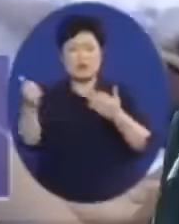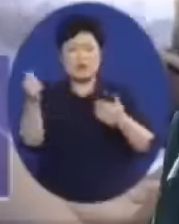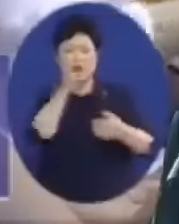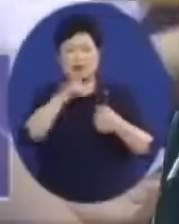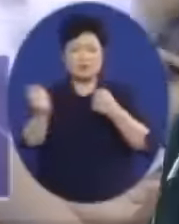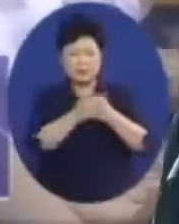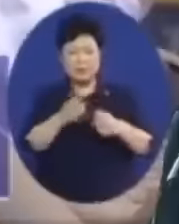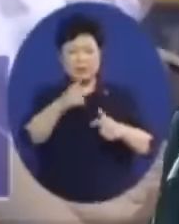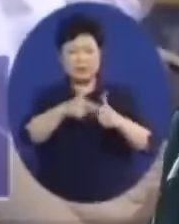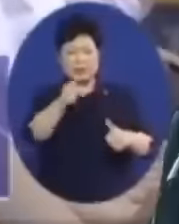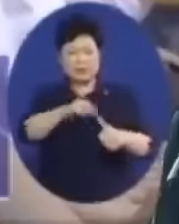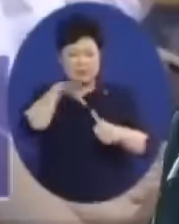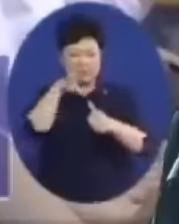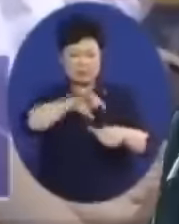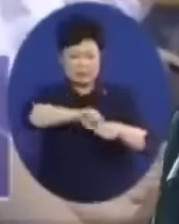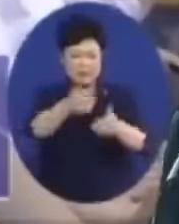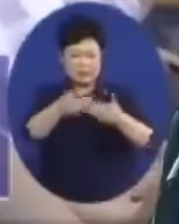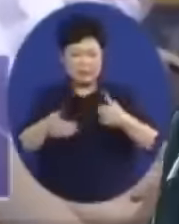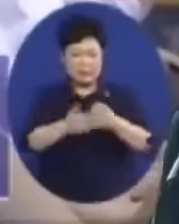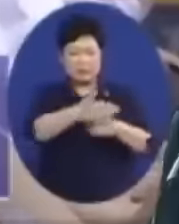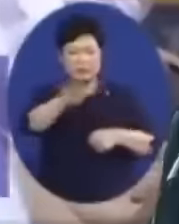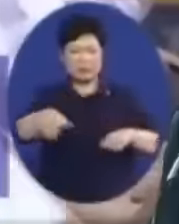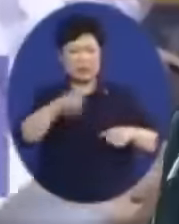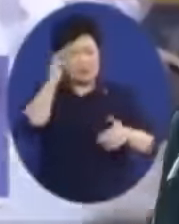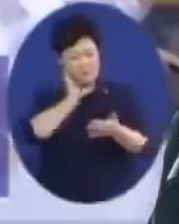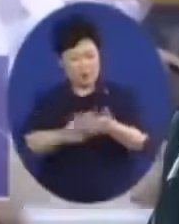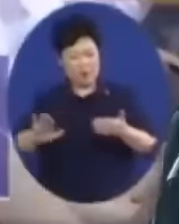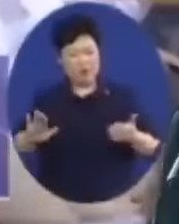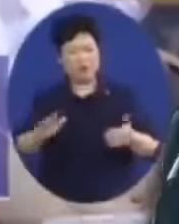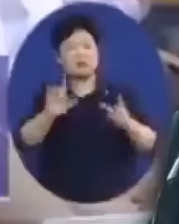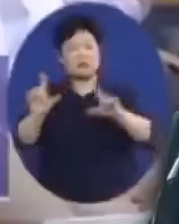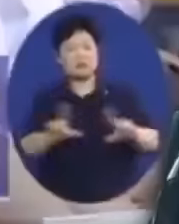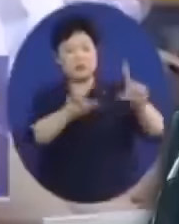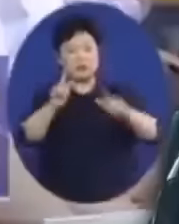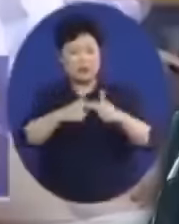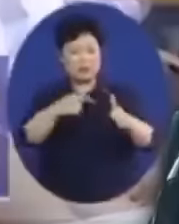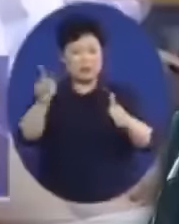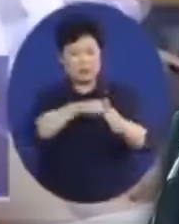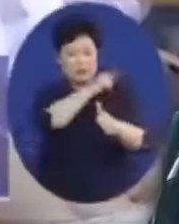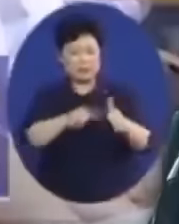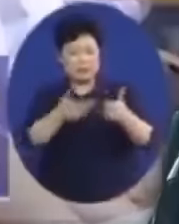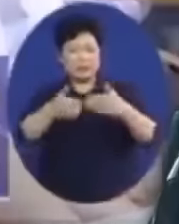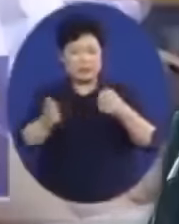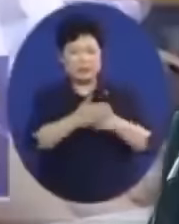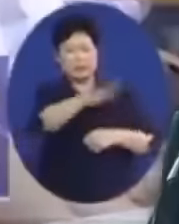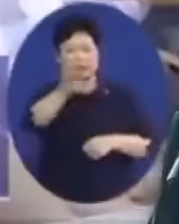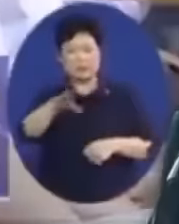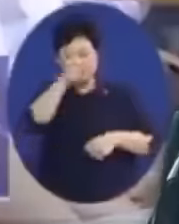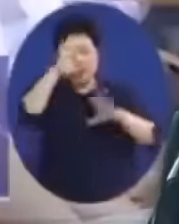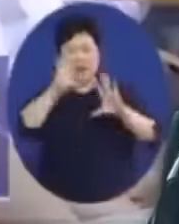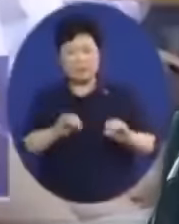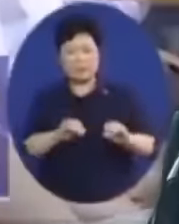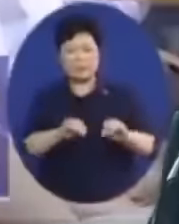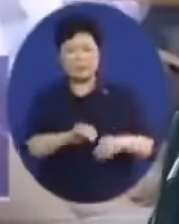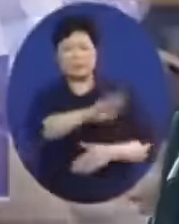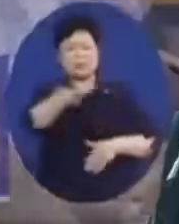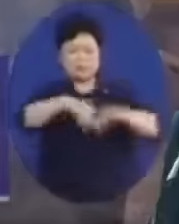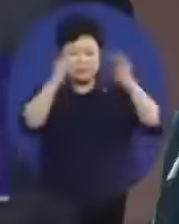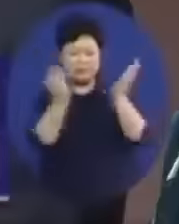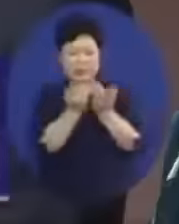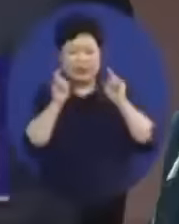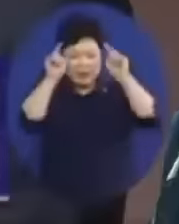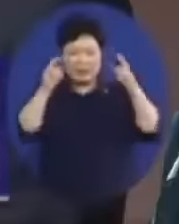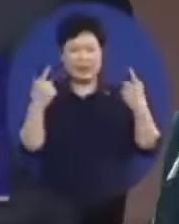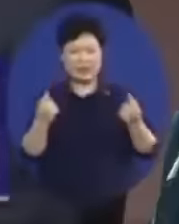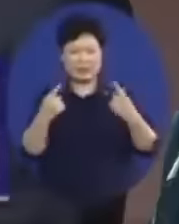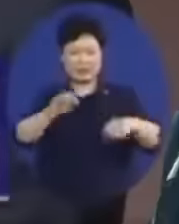때문이라. 그가 징계를 받음으로 우리는 평화를 누리고 그가 채찍에 맞음으로 우리는 나음을 받았도다.